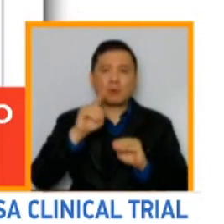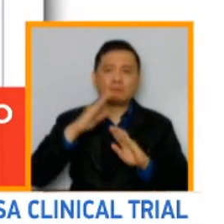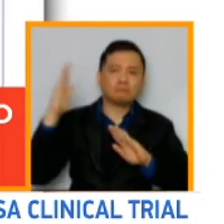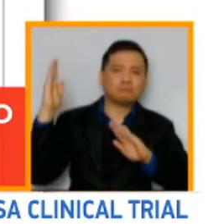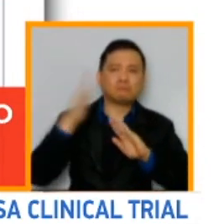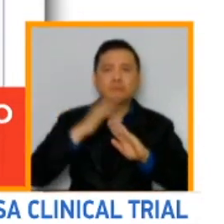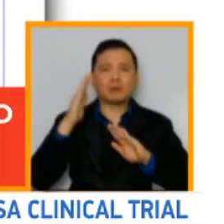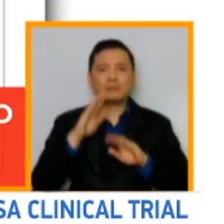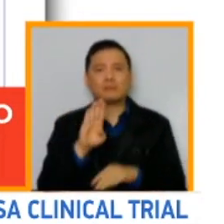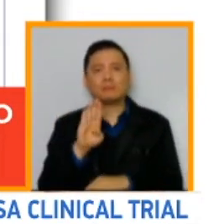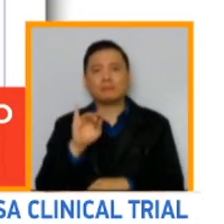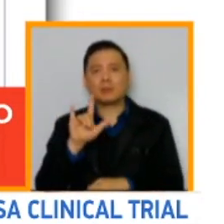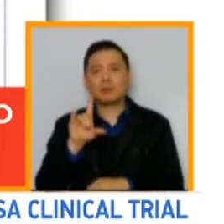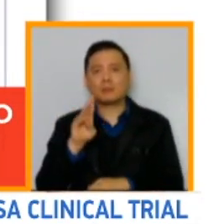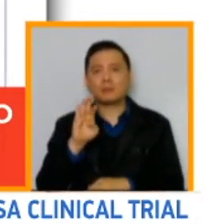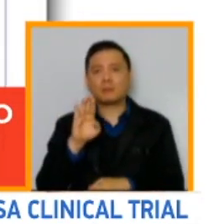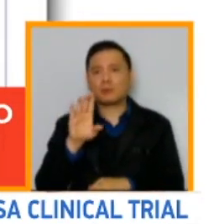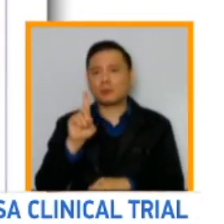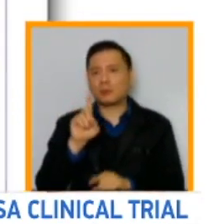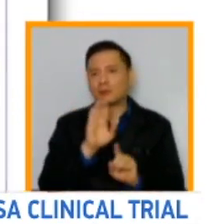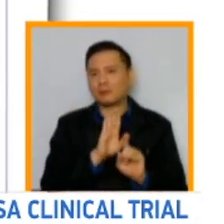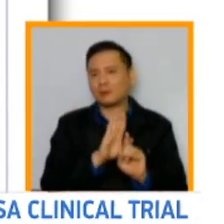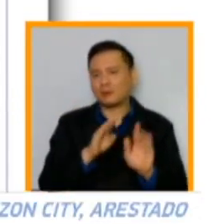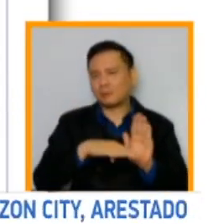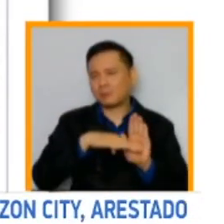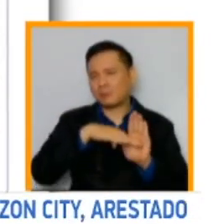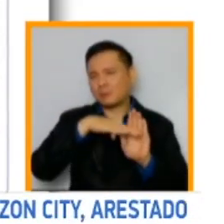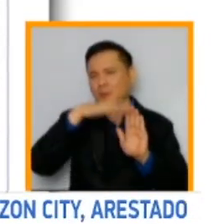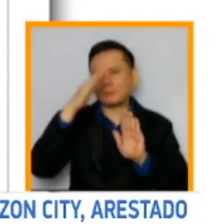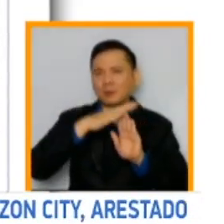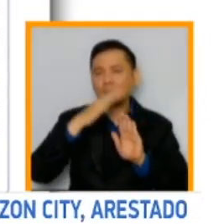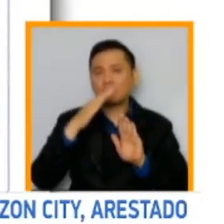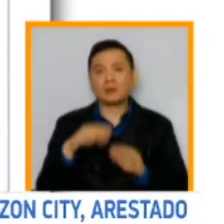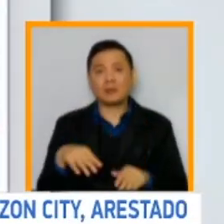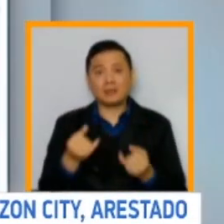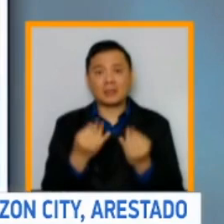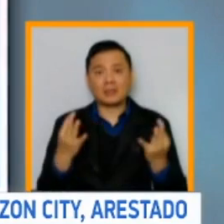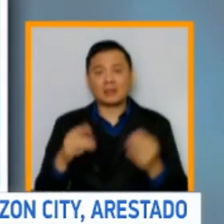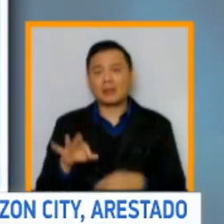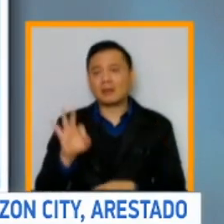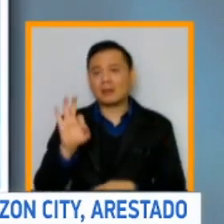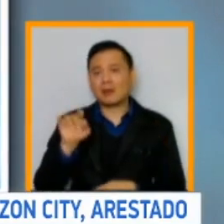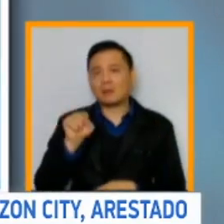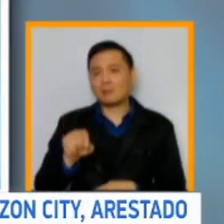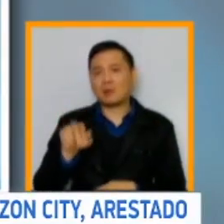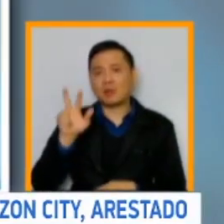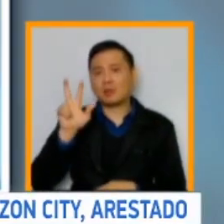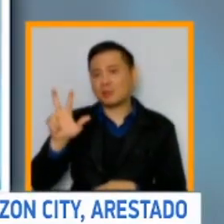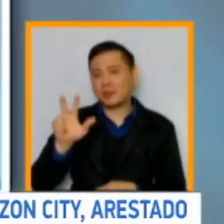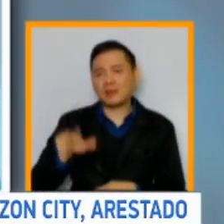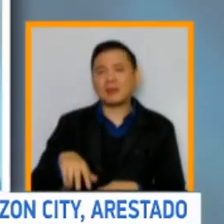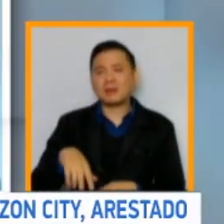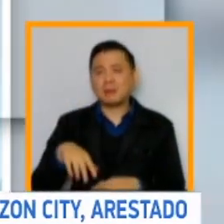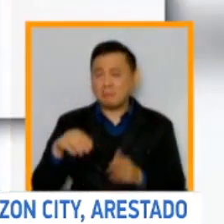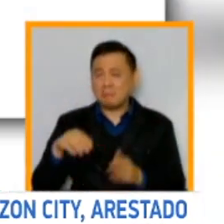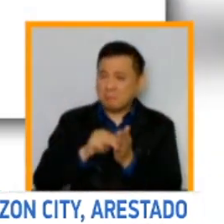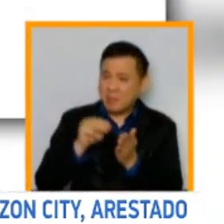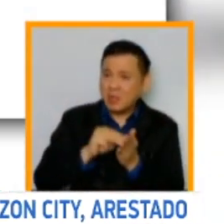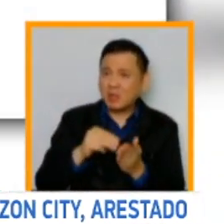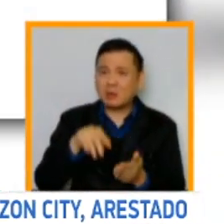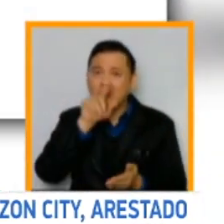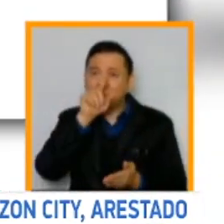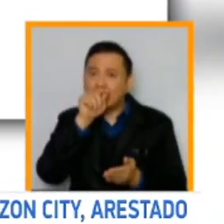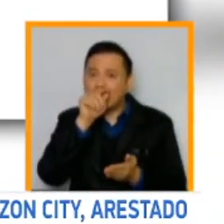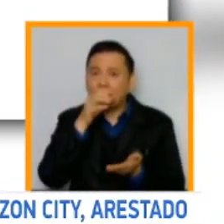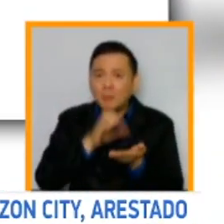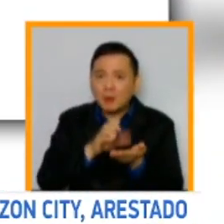Bazinga. Yan ay matapos nila makakuha ng 9.3 million Twitter mentions noong January 15 hanggang